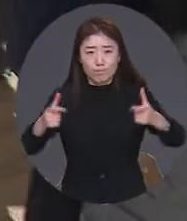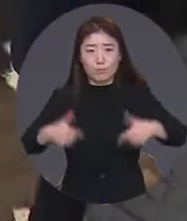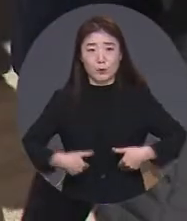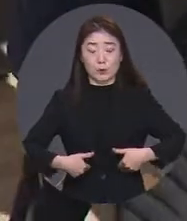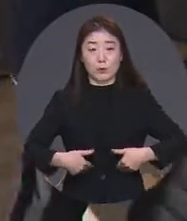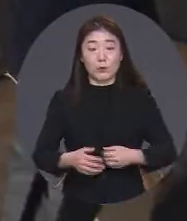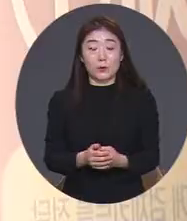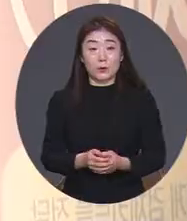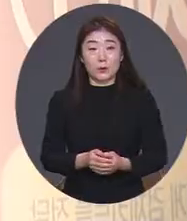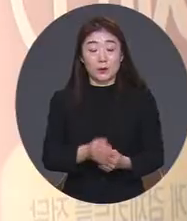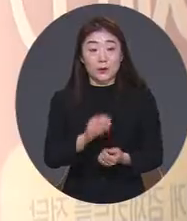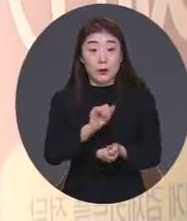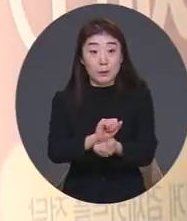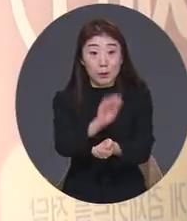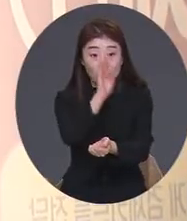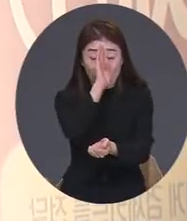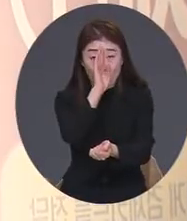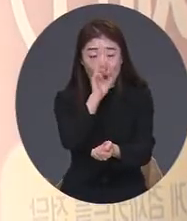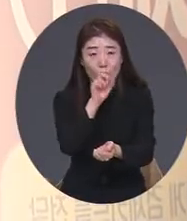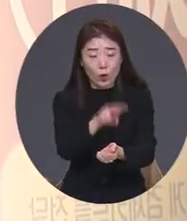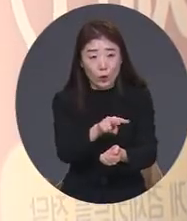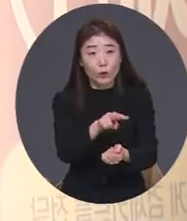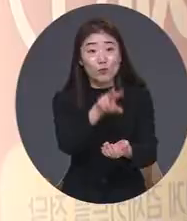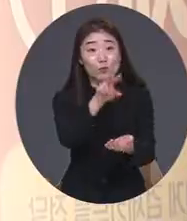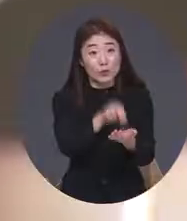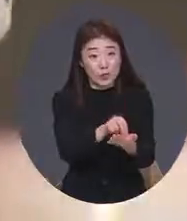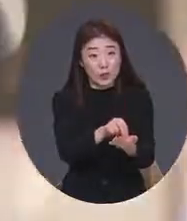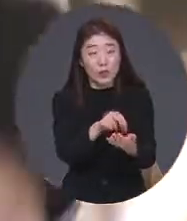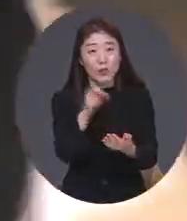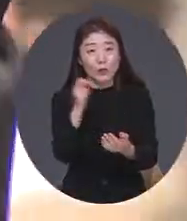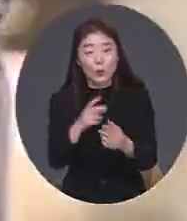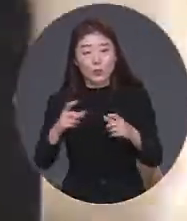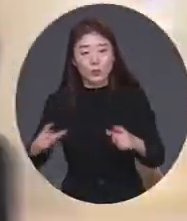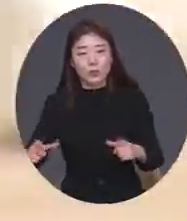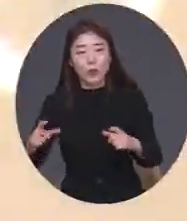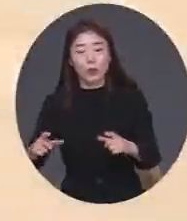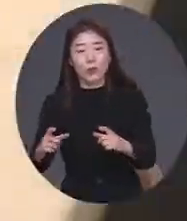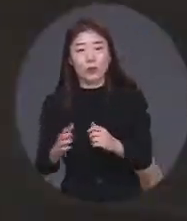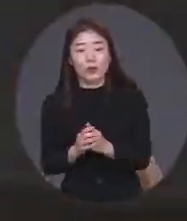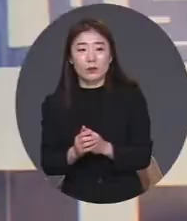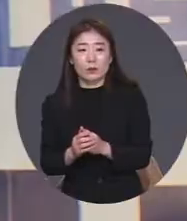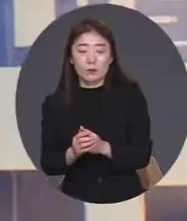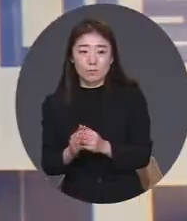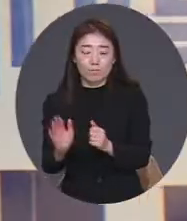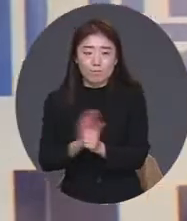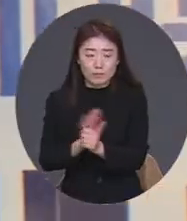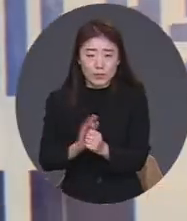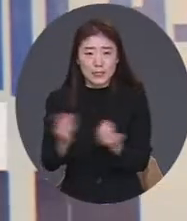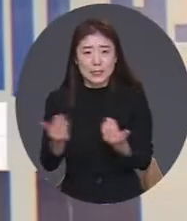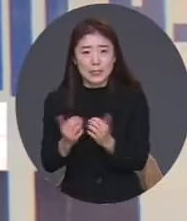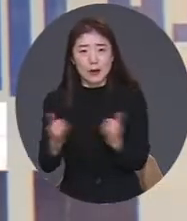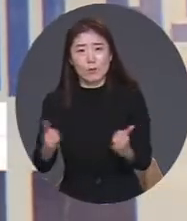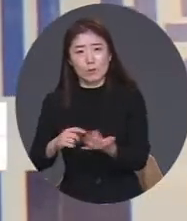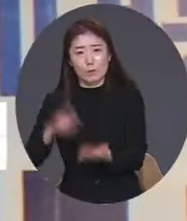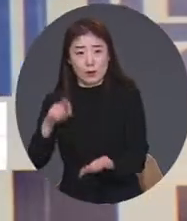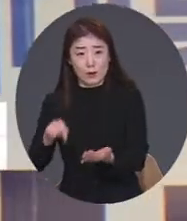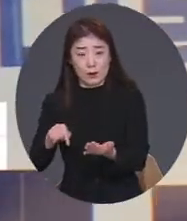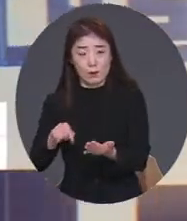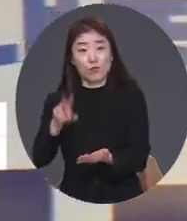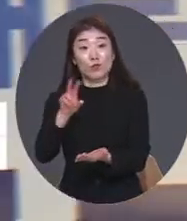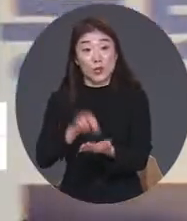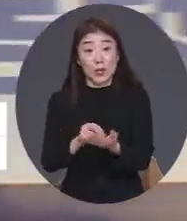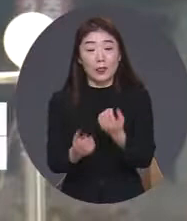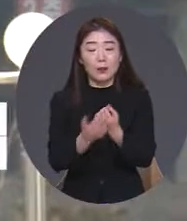감염병이 국가 재난 요소로 등장했고 지역의 의료 공백은 갈수록 커지고 있습니다. 그래서 후보들도